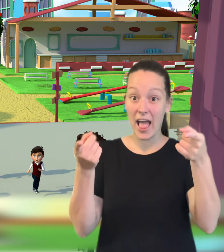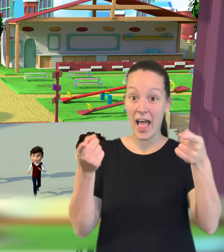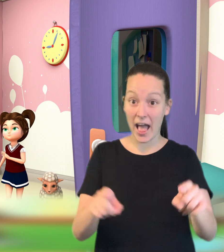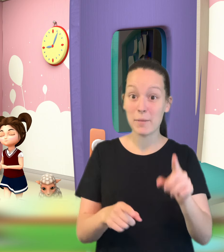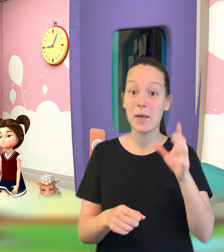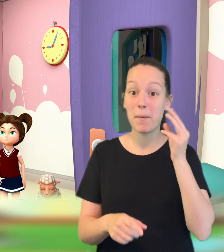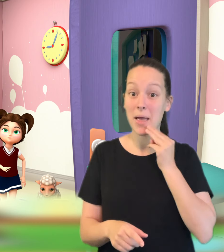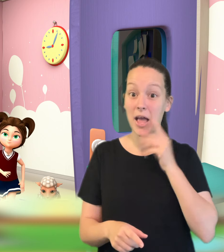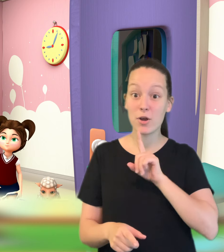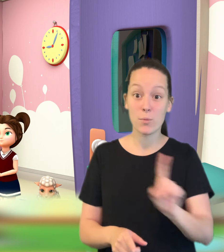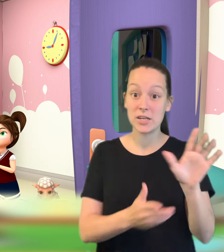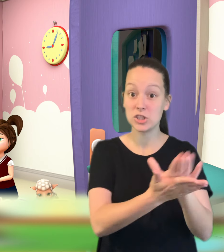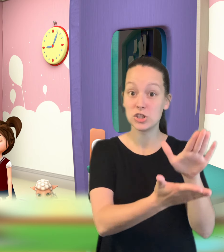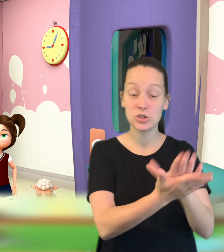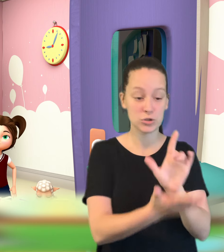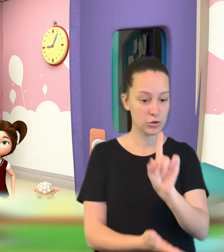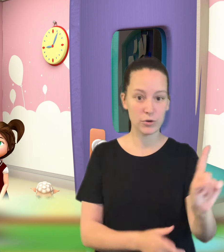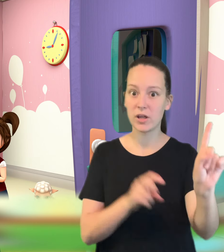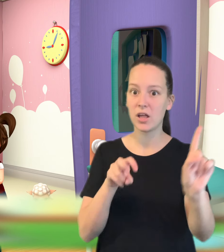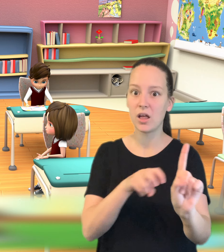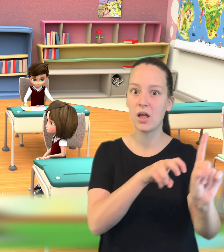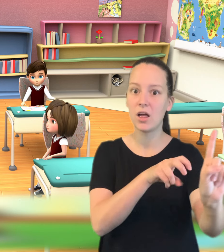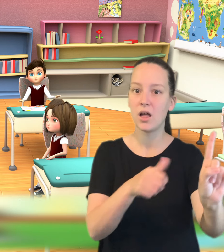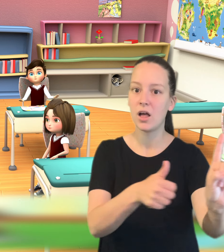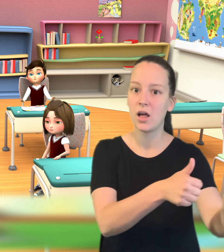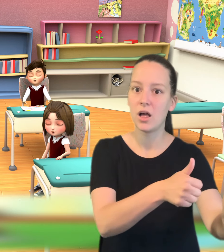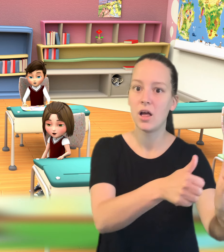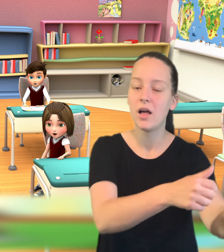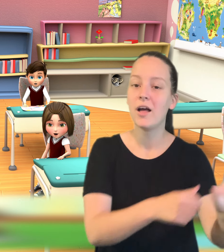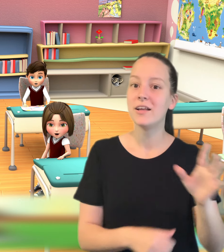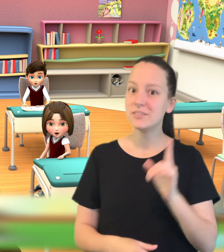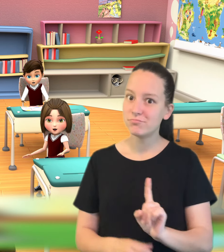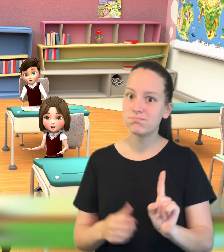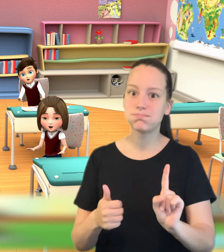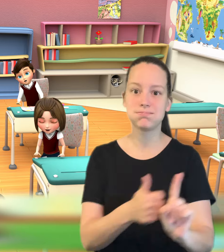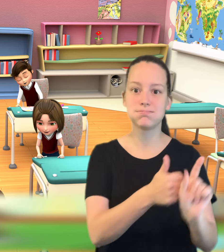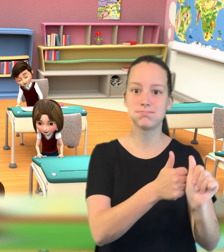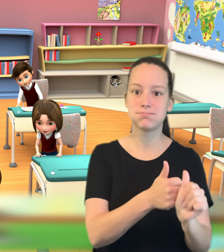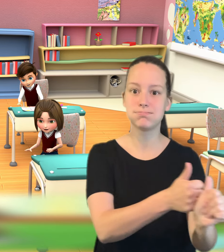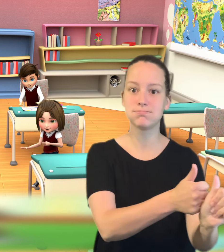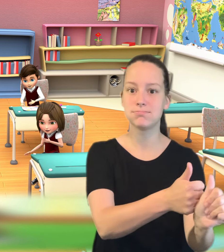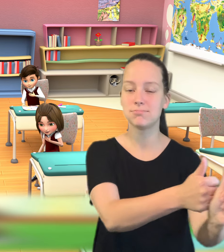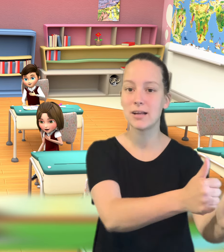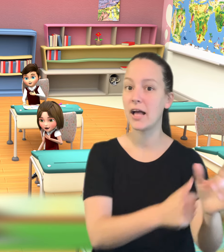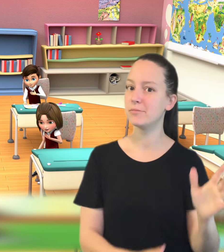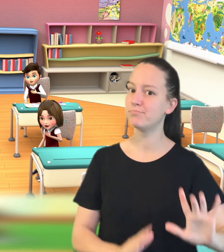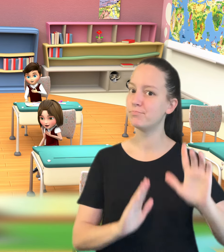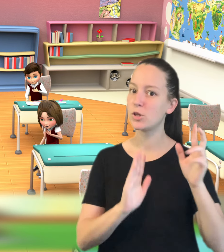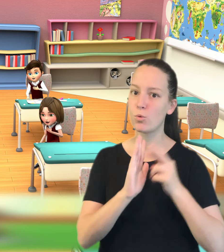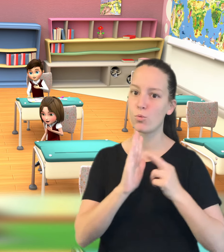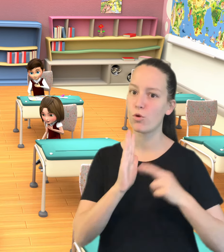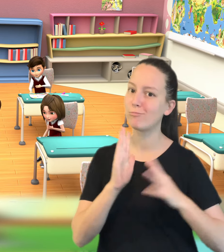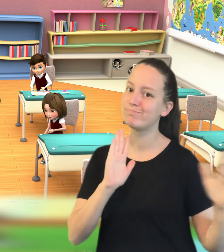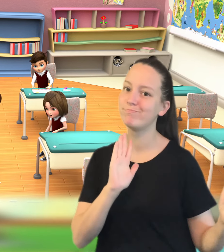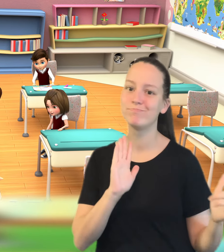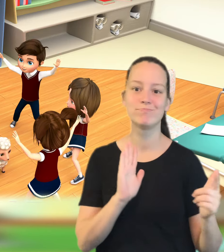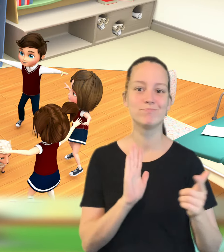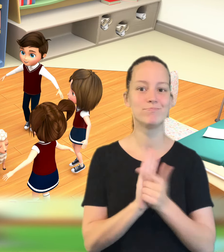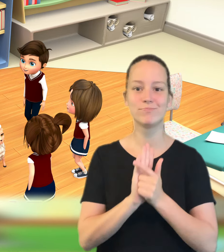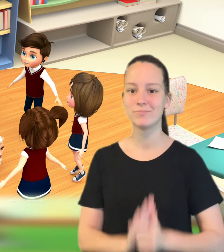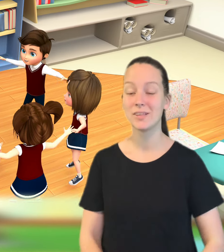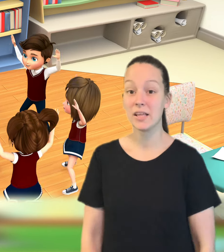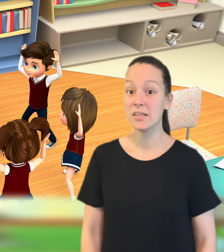た生徒が笑った笑った笑った生徒が笑った